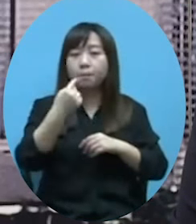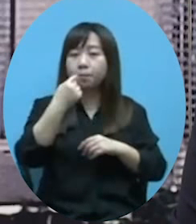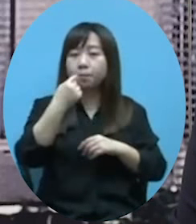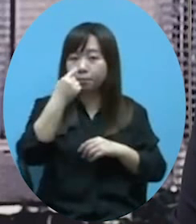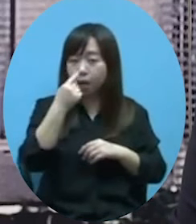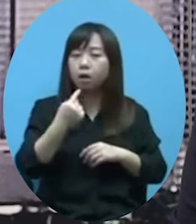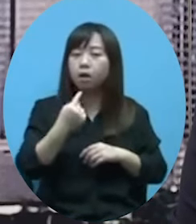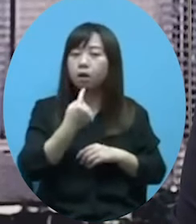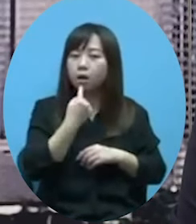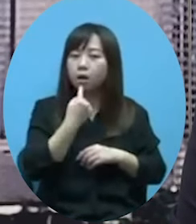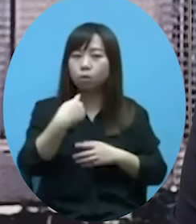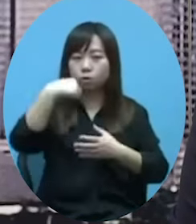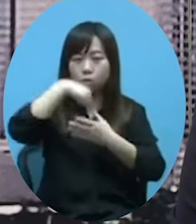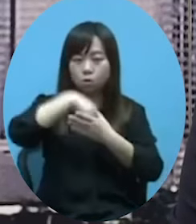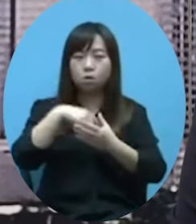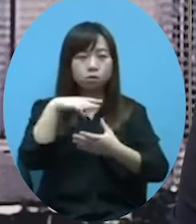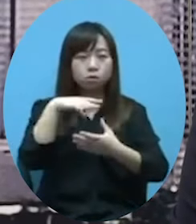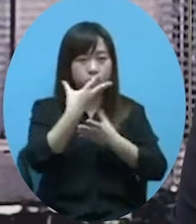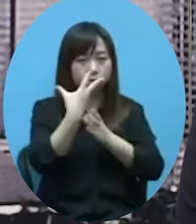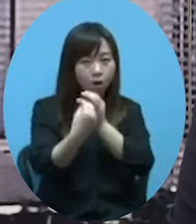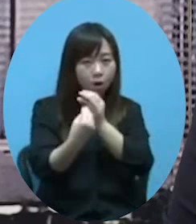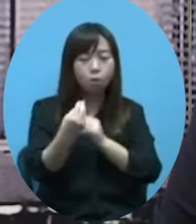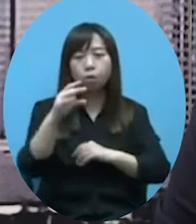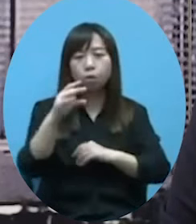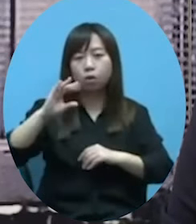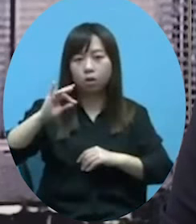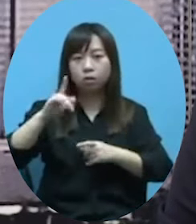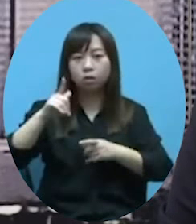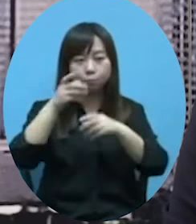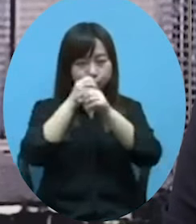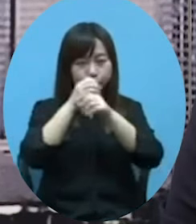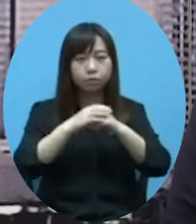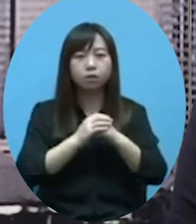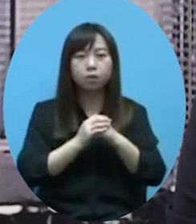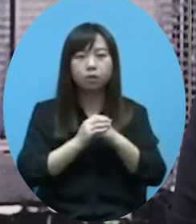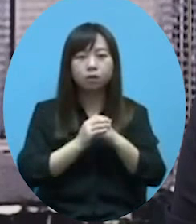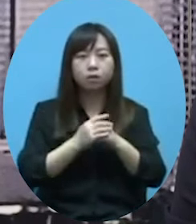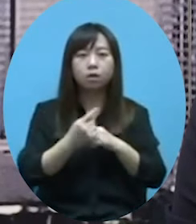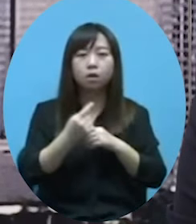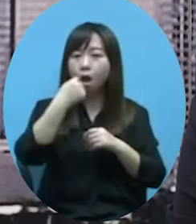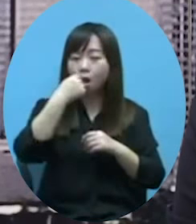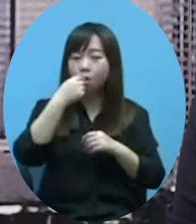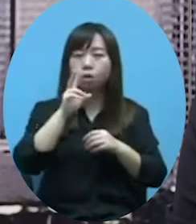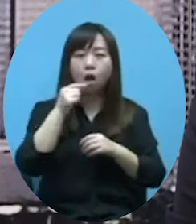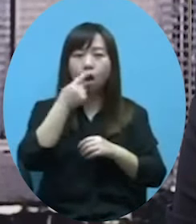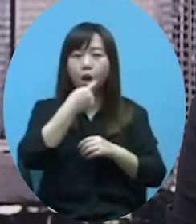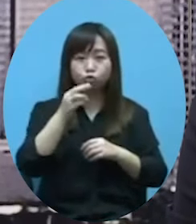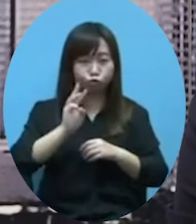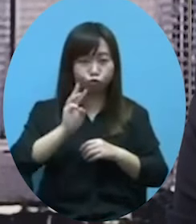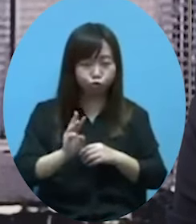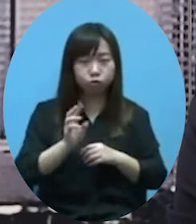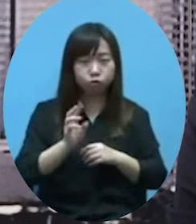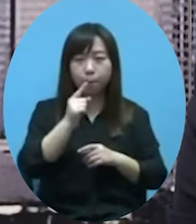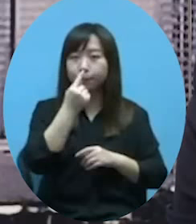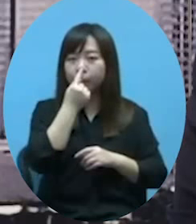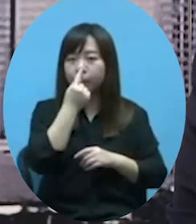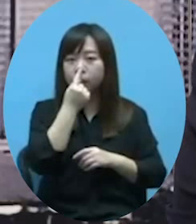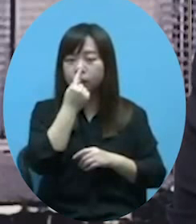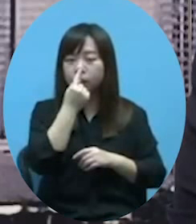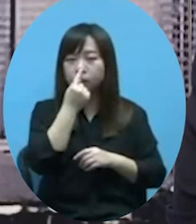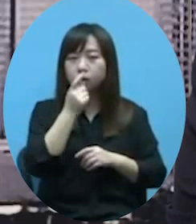的樣本其實它們大家都知道如果在口腔它的口水或者鼻其實它